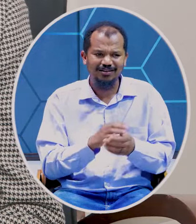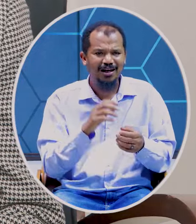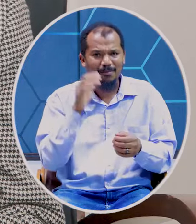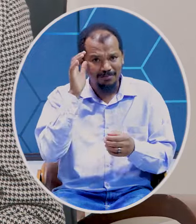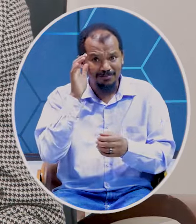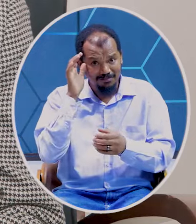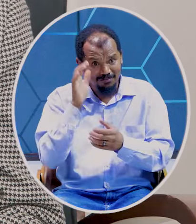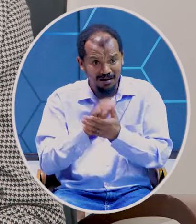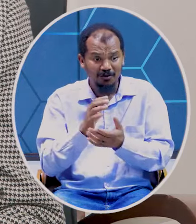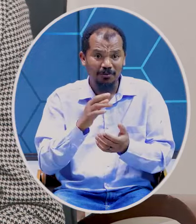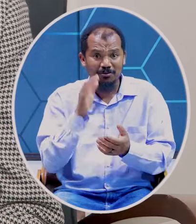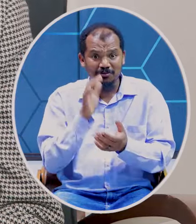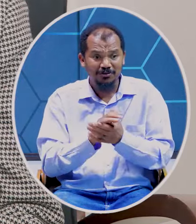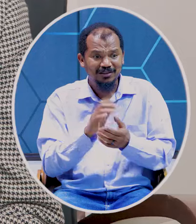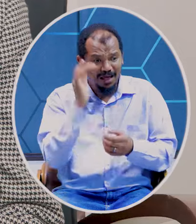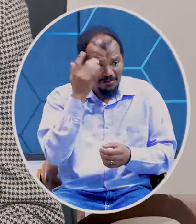አለማስታመም፣